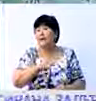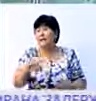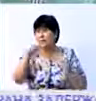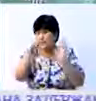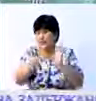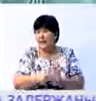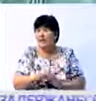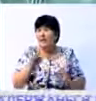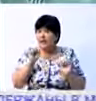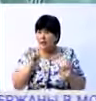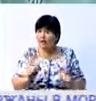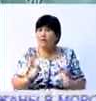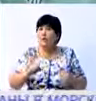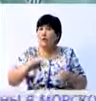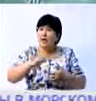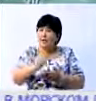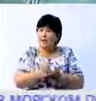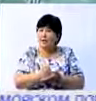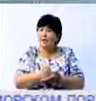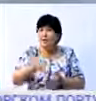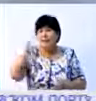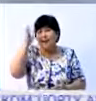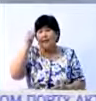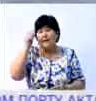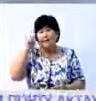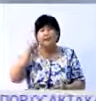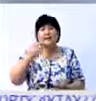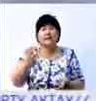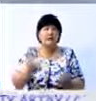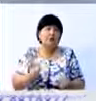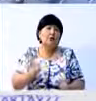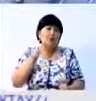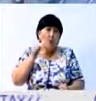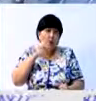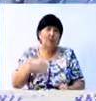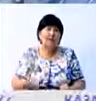полугода и сможет подкрепить свой багаж знаний, практикой, набраться опыта.